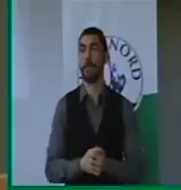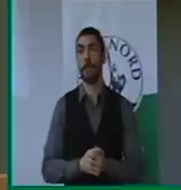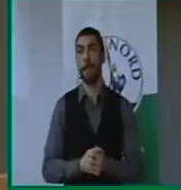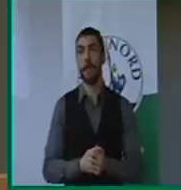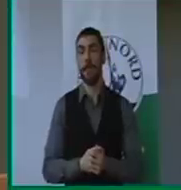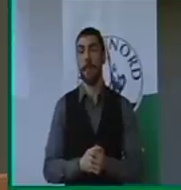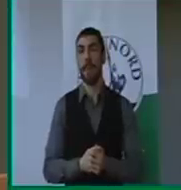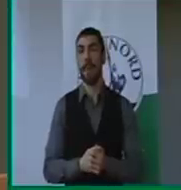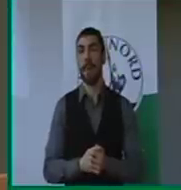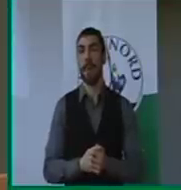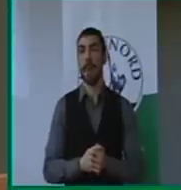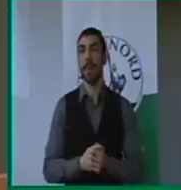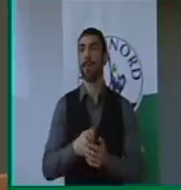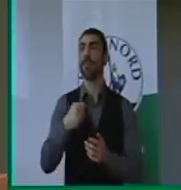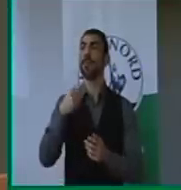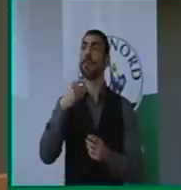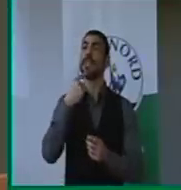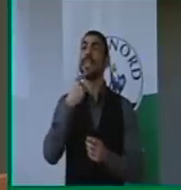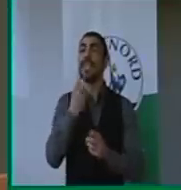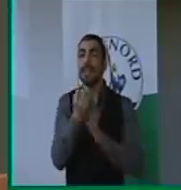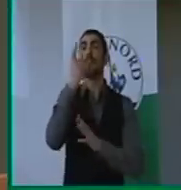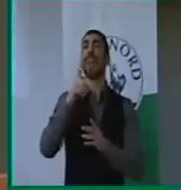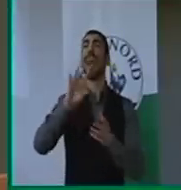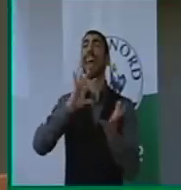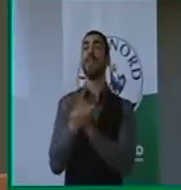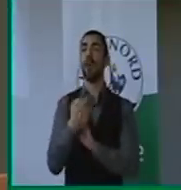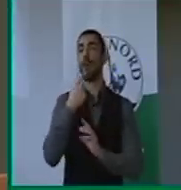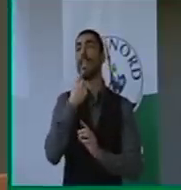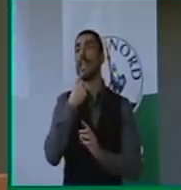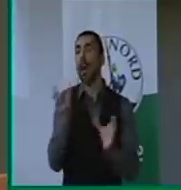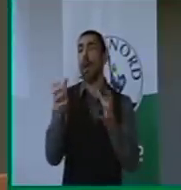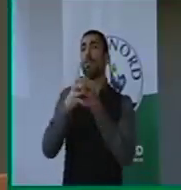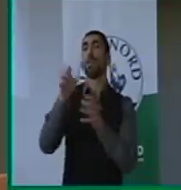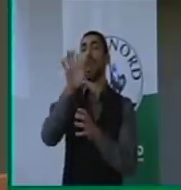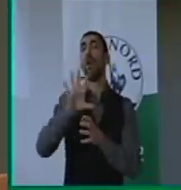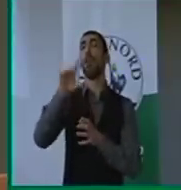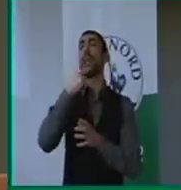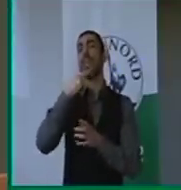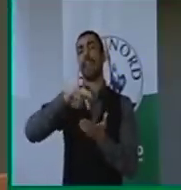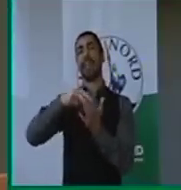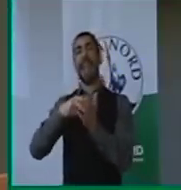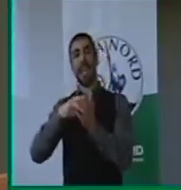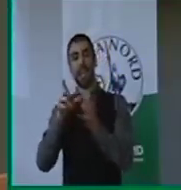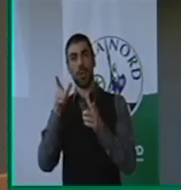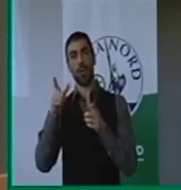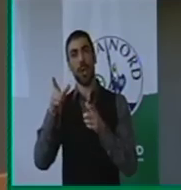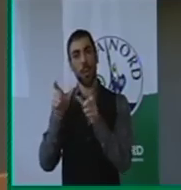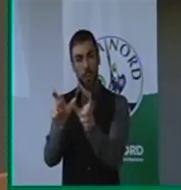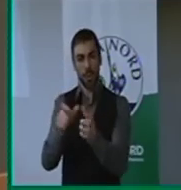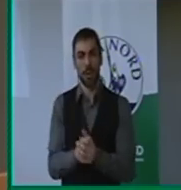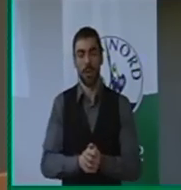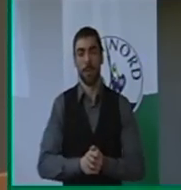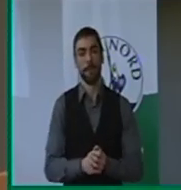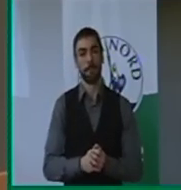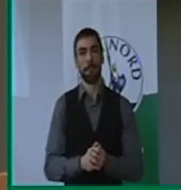questa questa riforma è nata dalla Commissione Europea che è costituita da una serie di tecnici dal Consiglio europeo che